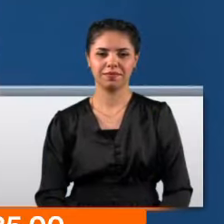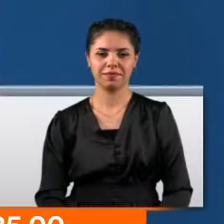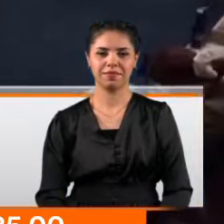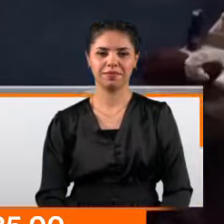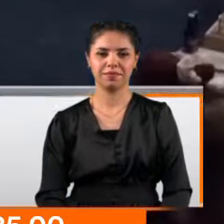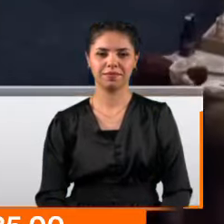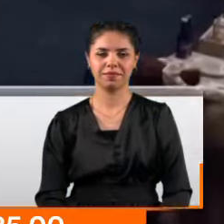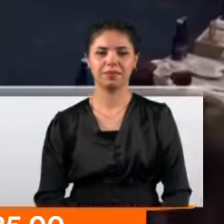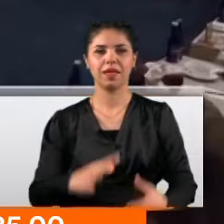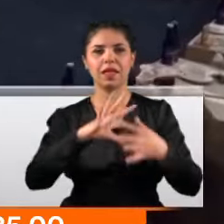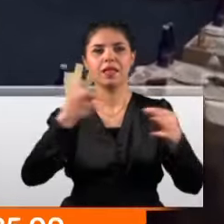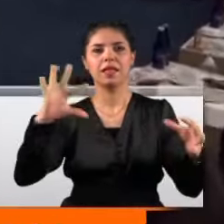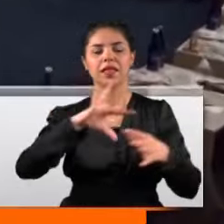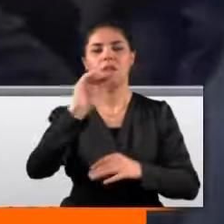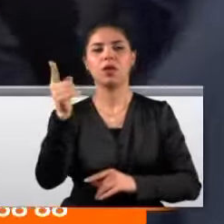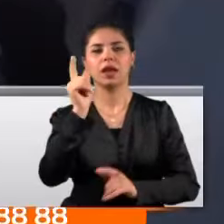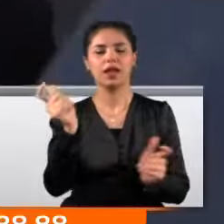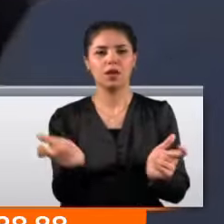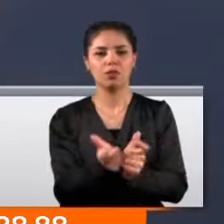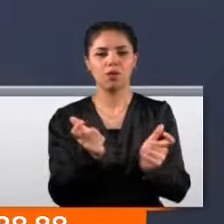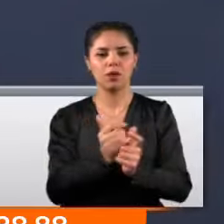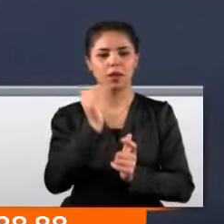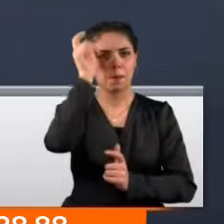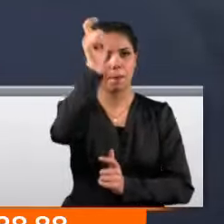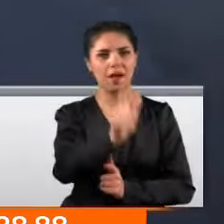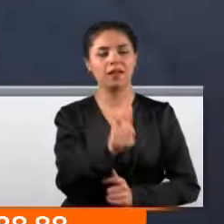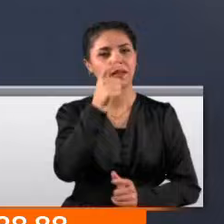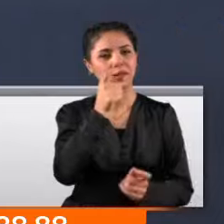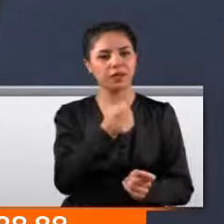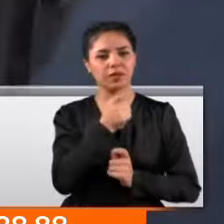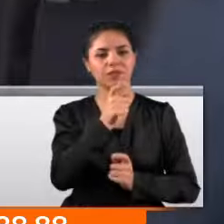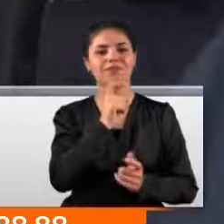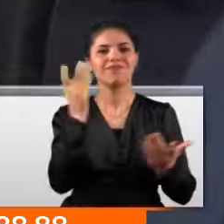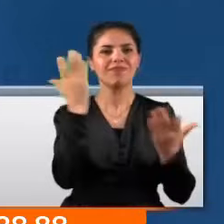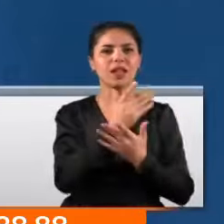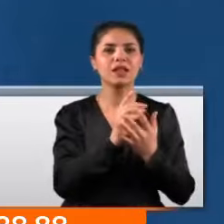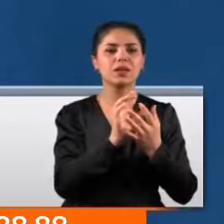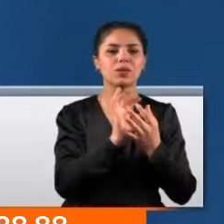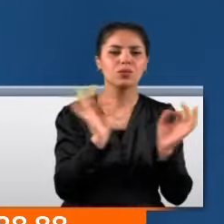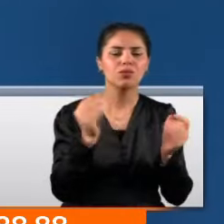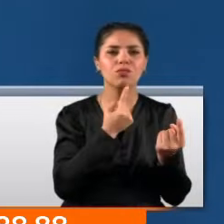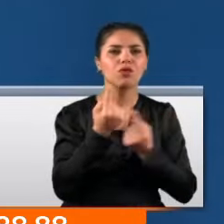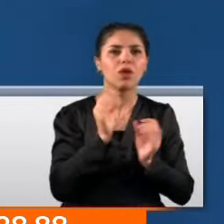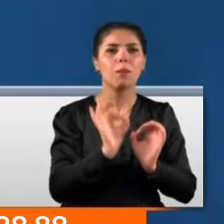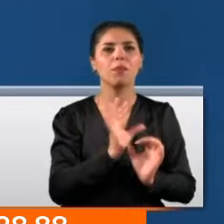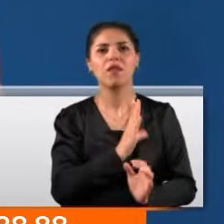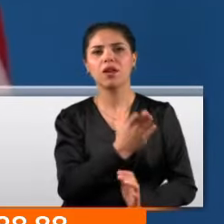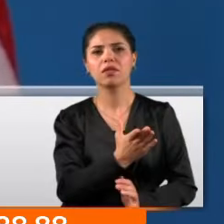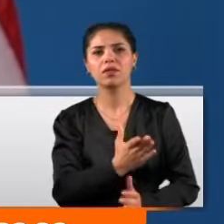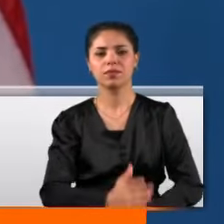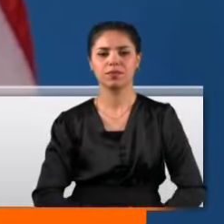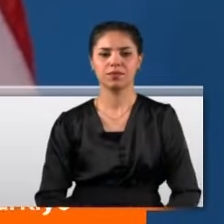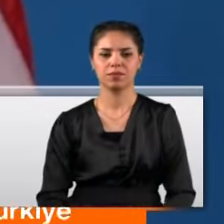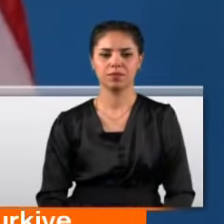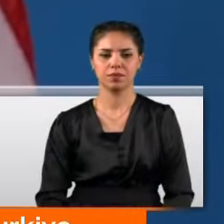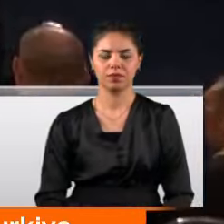Europe, Asia. NATO liderler zirvesine yine Biden damga vurdu ve yine gafları konuşuldu. Uygun olmasaydı başkan yardımcım Trump'ı